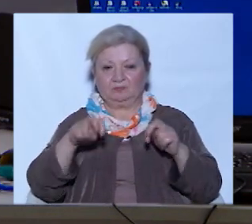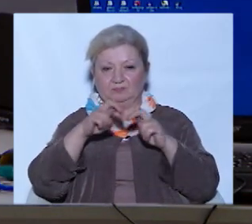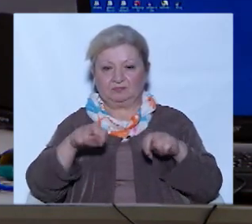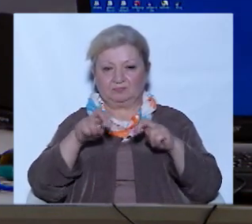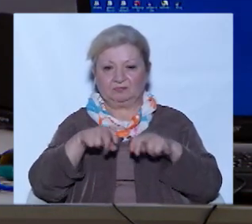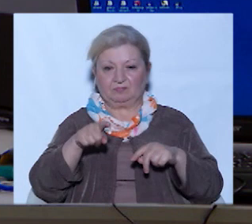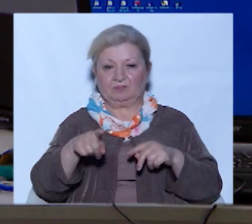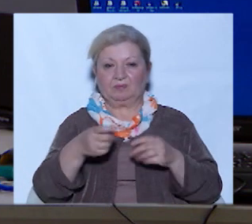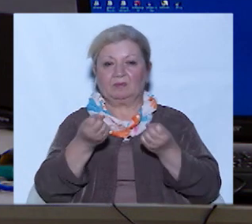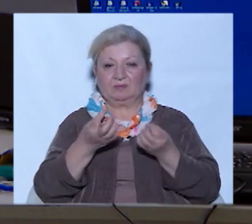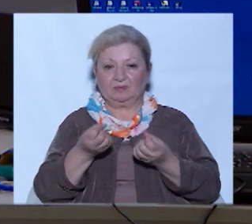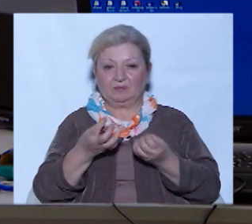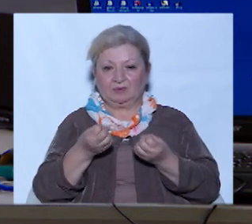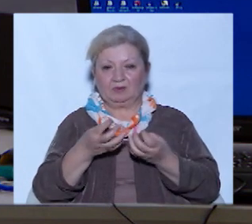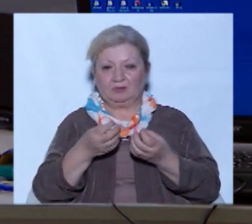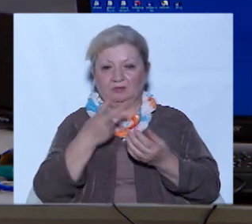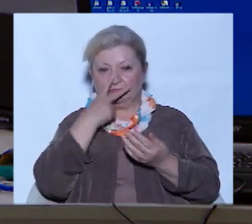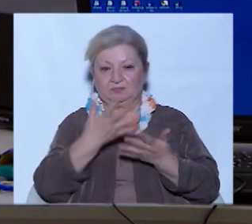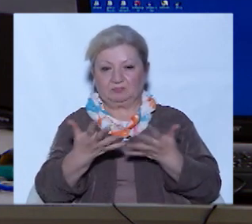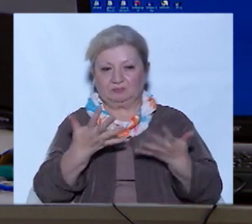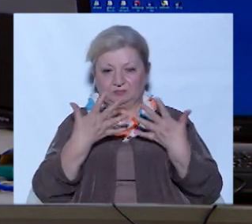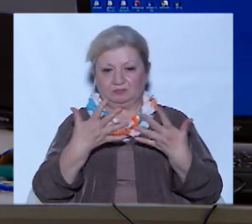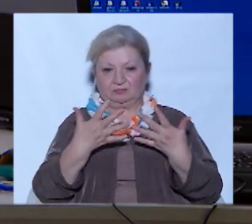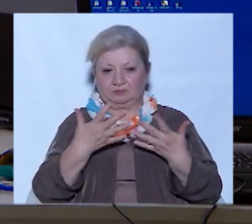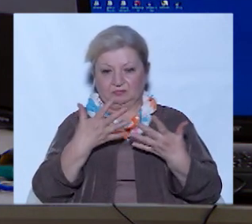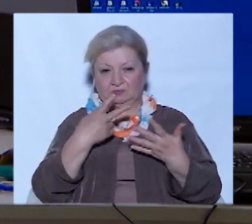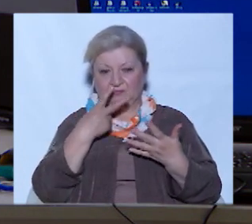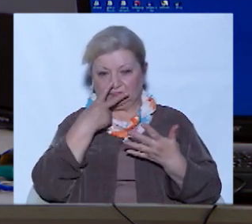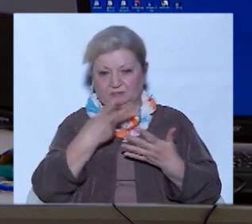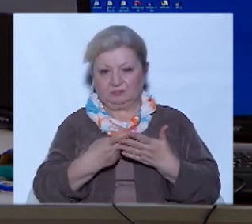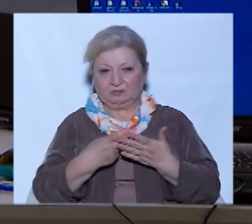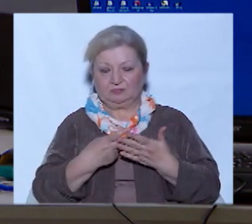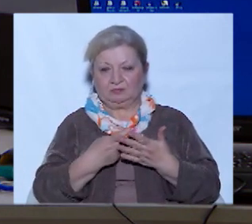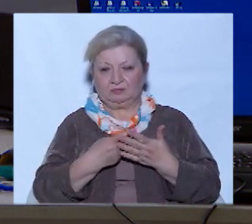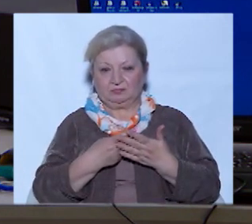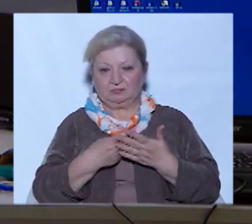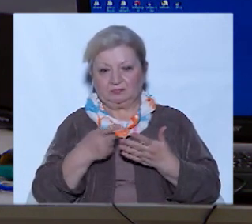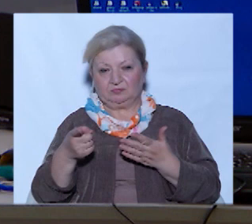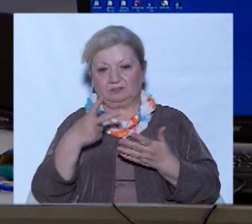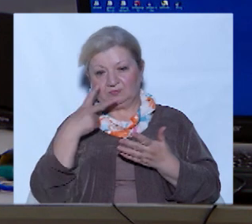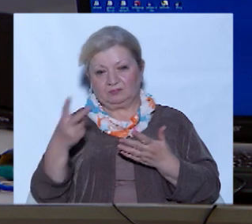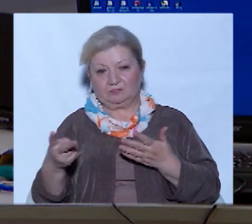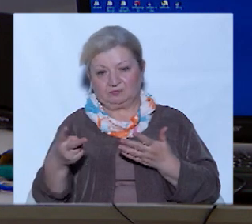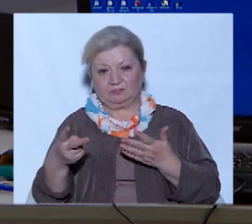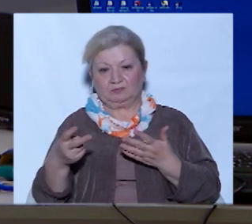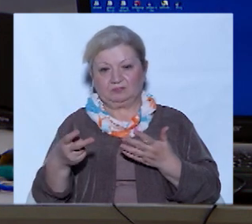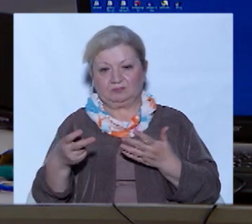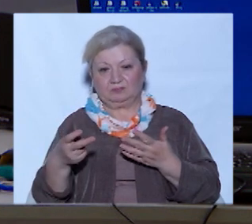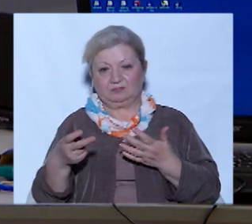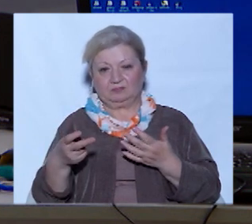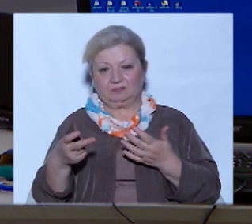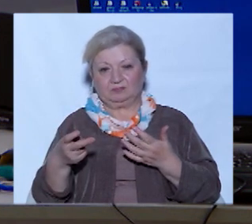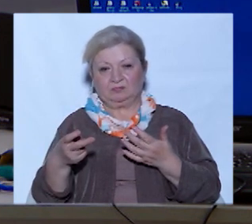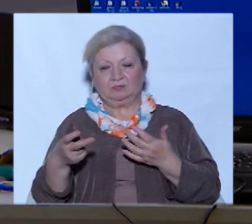გავარჩიოთ. ასევე კიდევ უფრო თვალსაჩინო ეფექტი გვერდზე. ნახოთ.